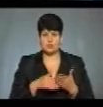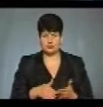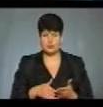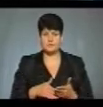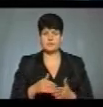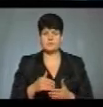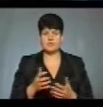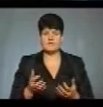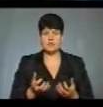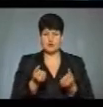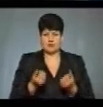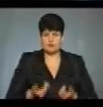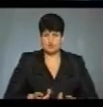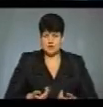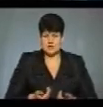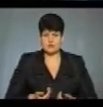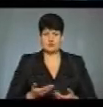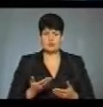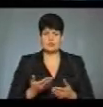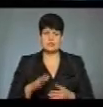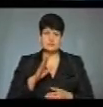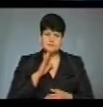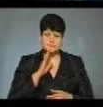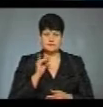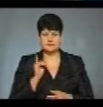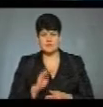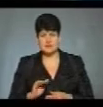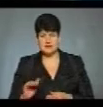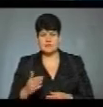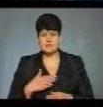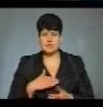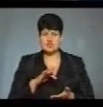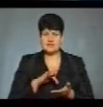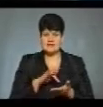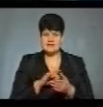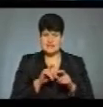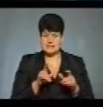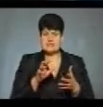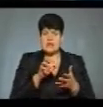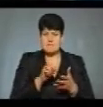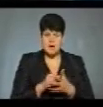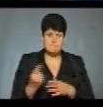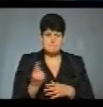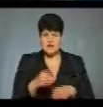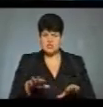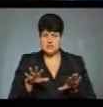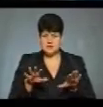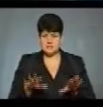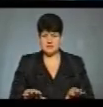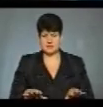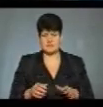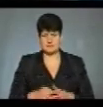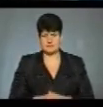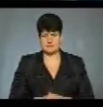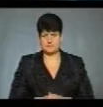життю і породіллі, і дитини, якраз наш перинатальний центр займав перше місце серед рейтингів в